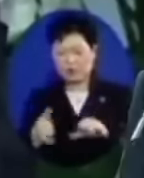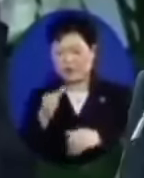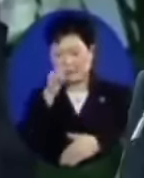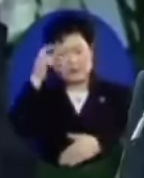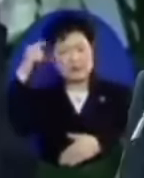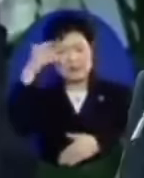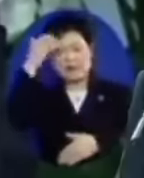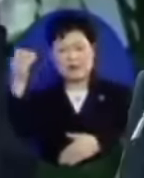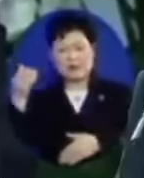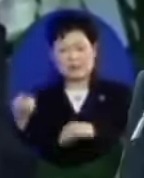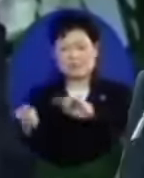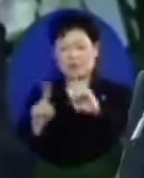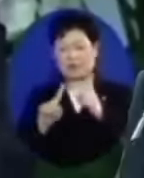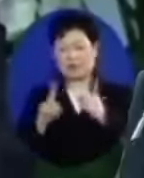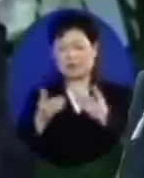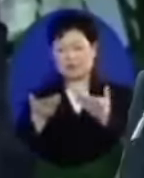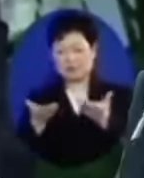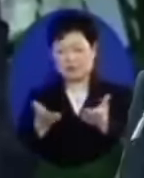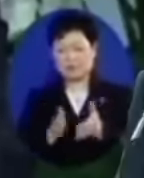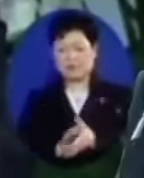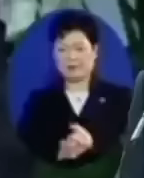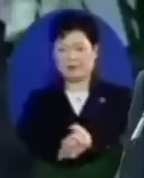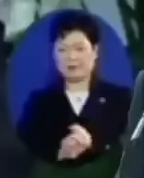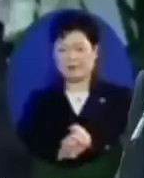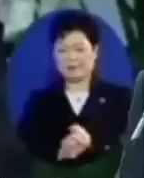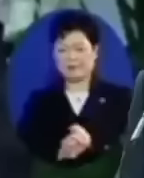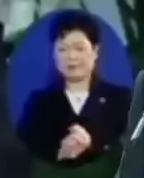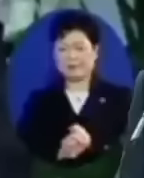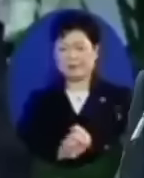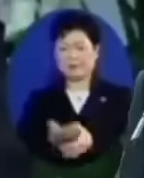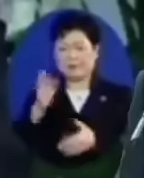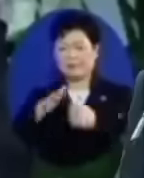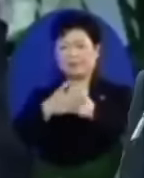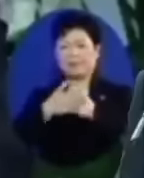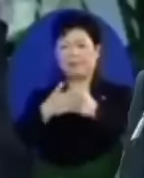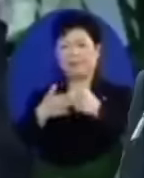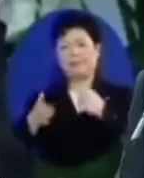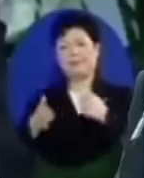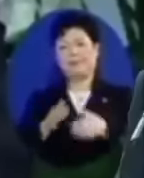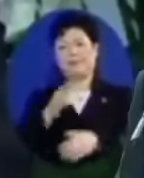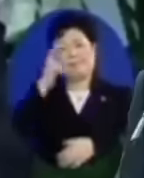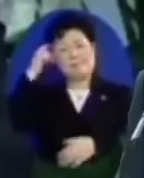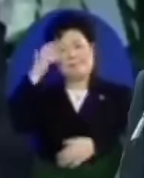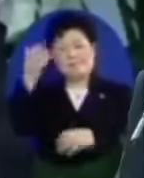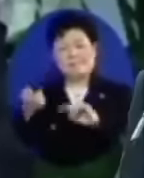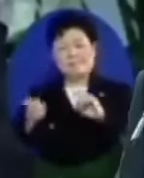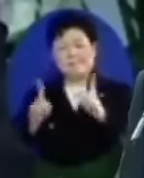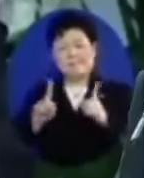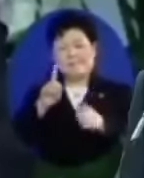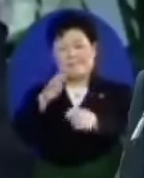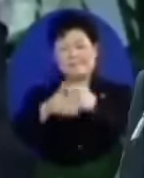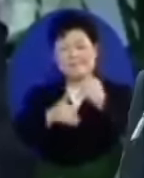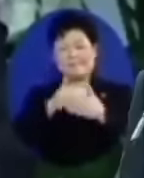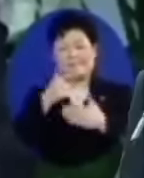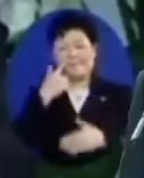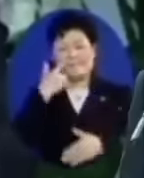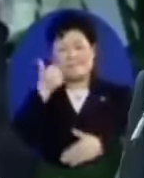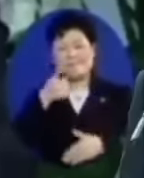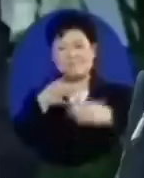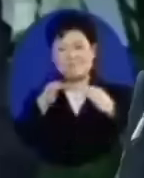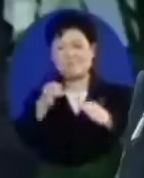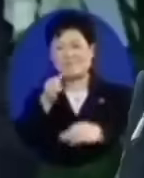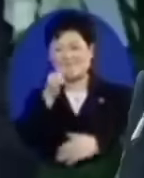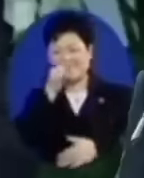영을 부활시켜 주시는 것입니다. 그러므로 영혼이 살아나서 하나님을 아버지라고 부를 수 있게 되는